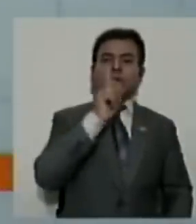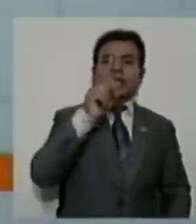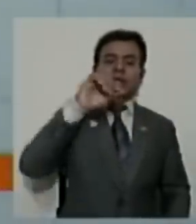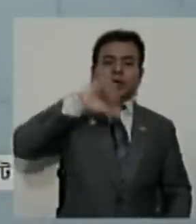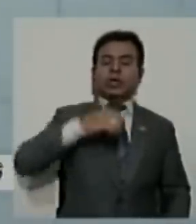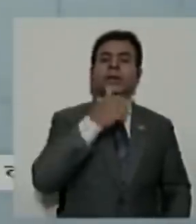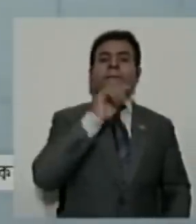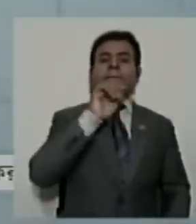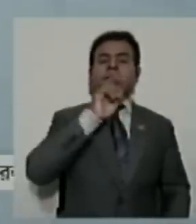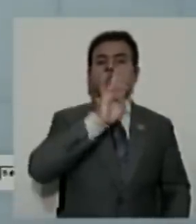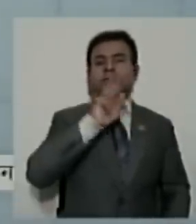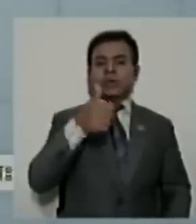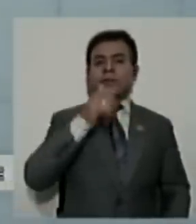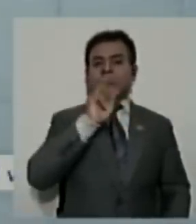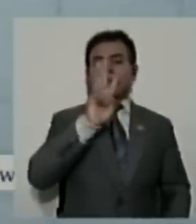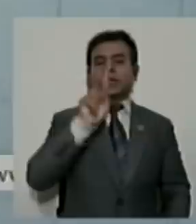80,999 জনকে, এবং এ পর্যন্ত